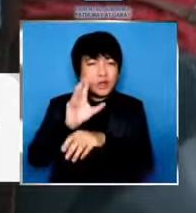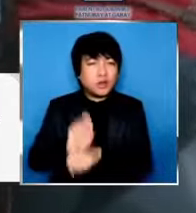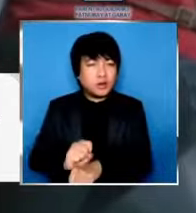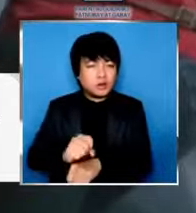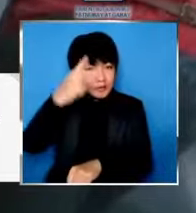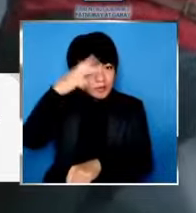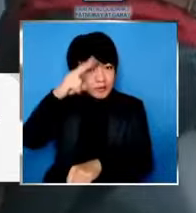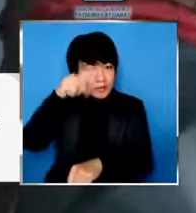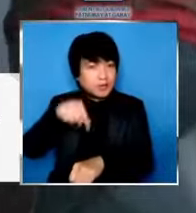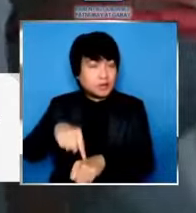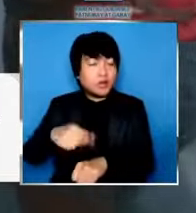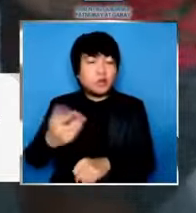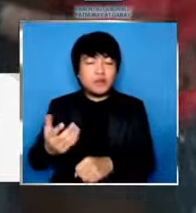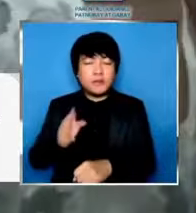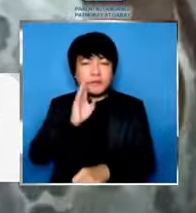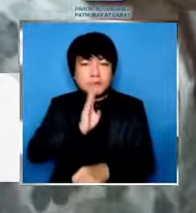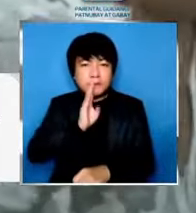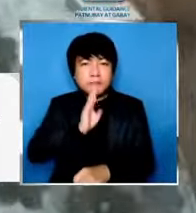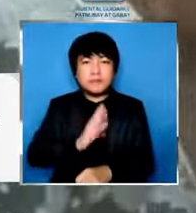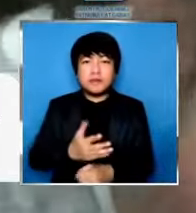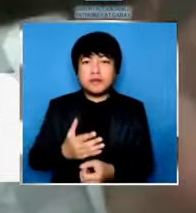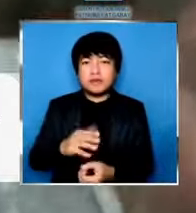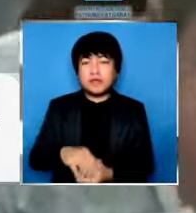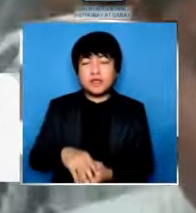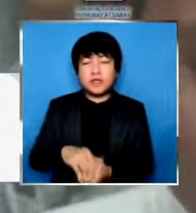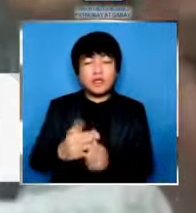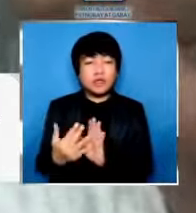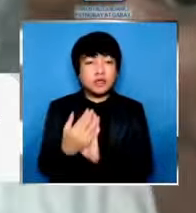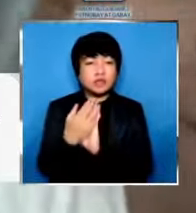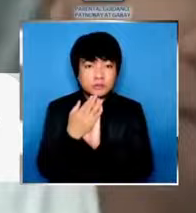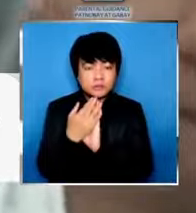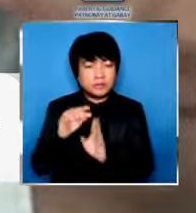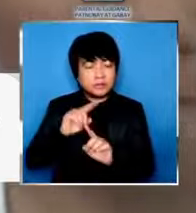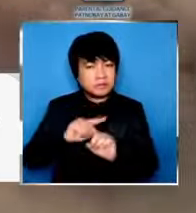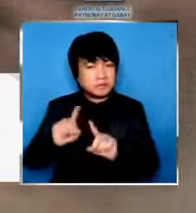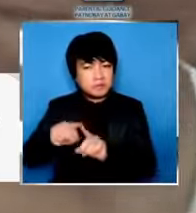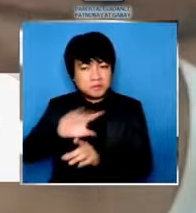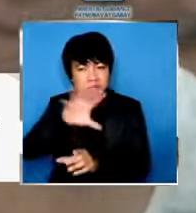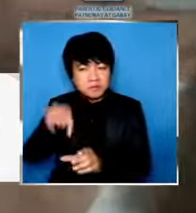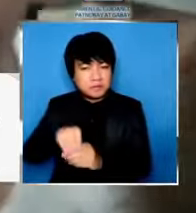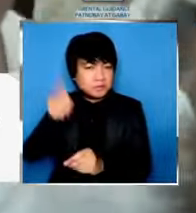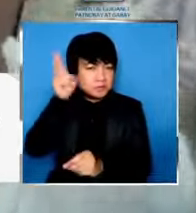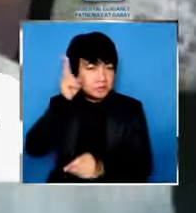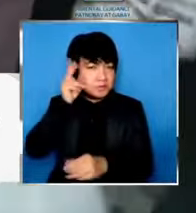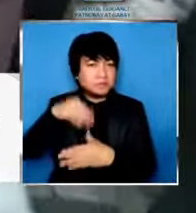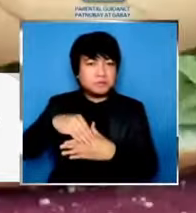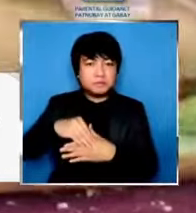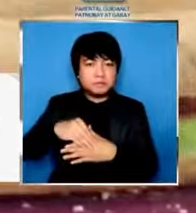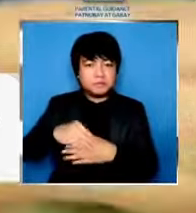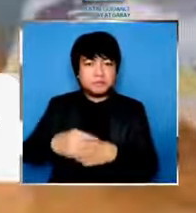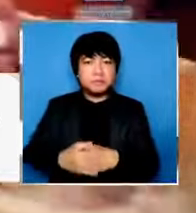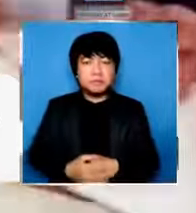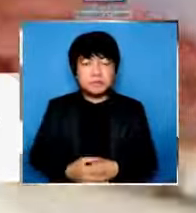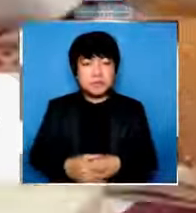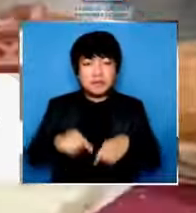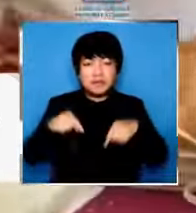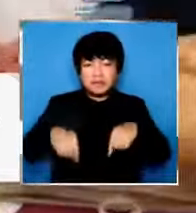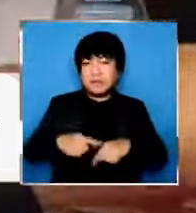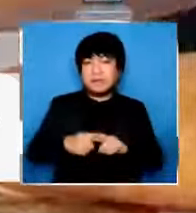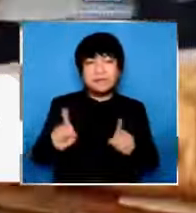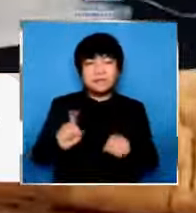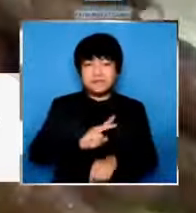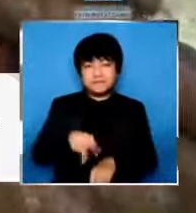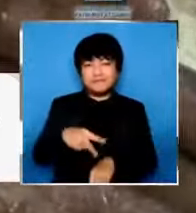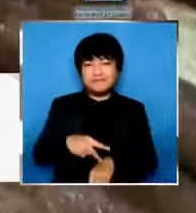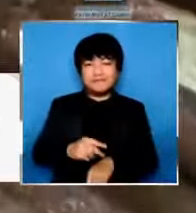simpleng sandwich na may iba't ibang sangkap na karne at sahog na maaring gulay at iba pa. Iba kasi ang torta dito sa Pilipinas. Para sa mga